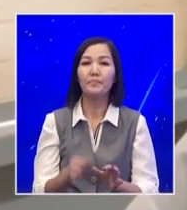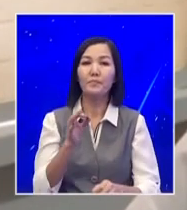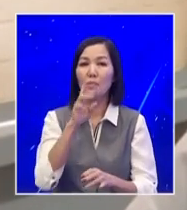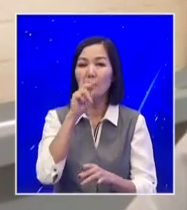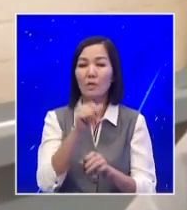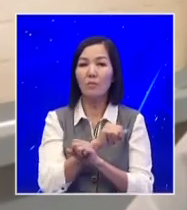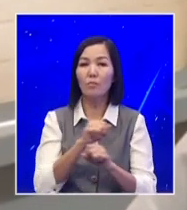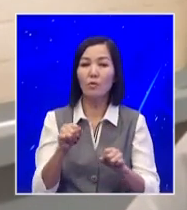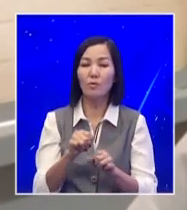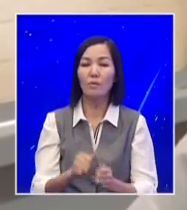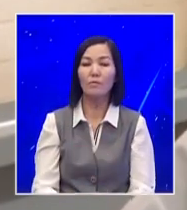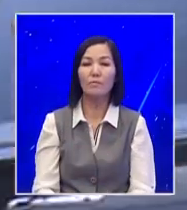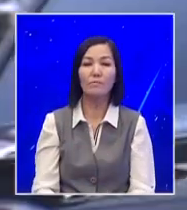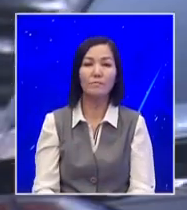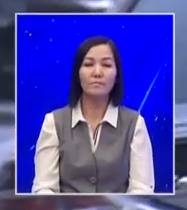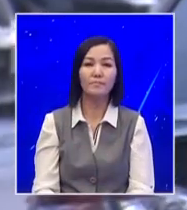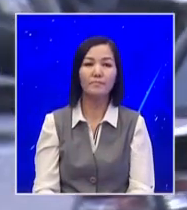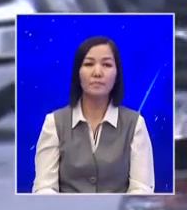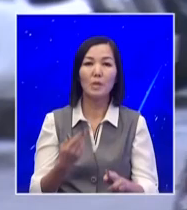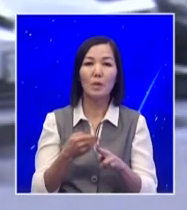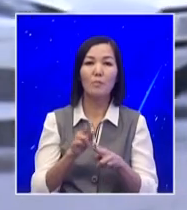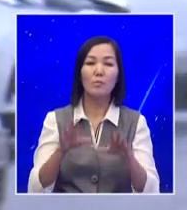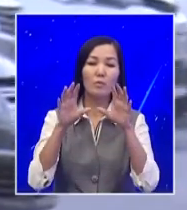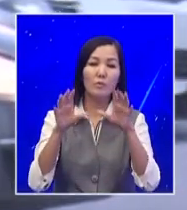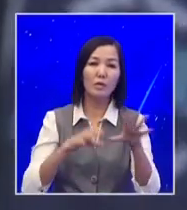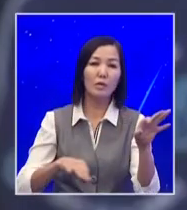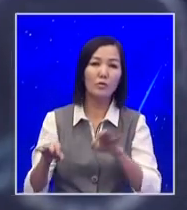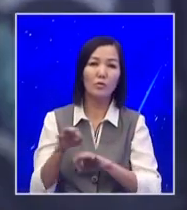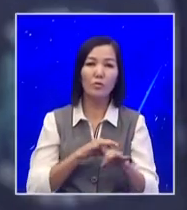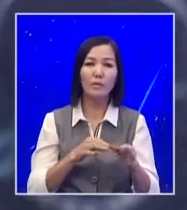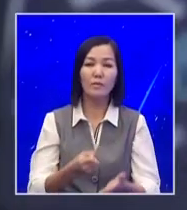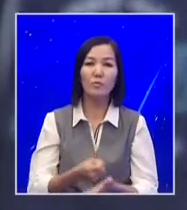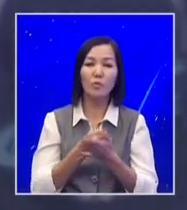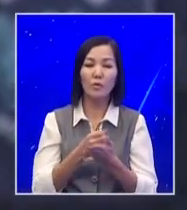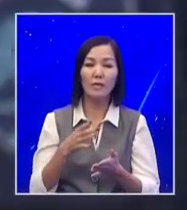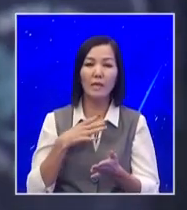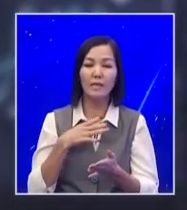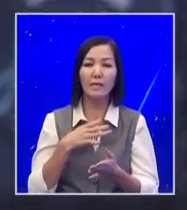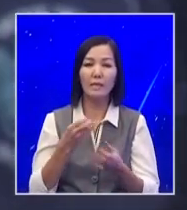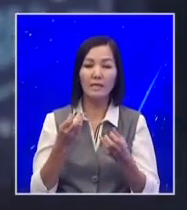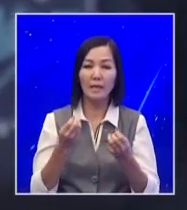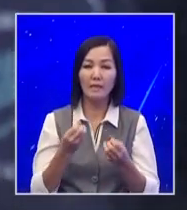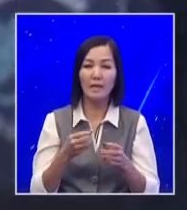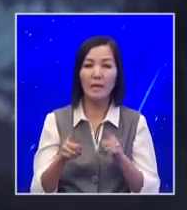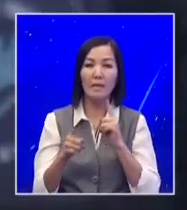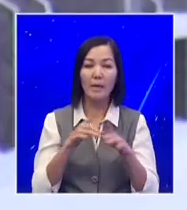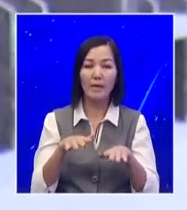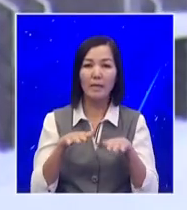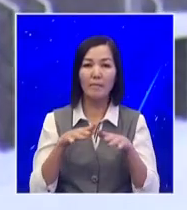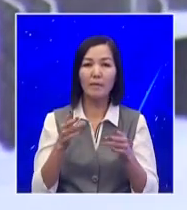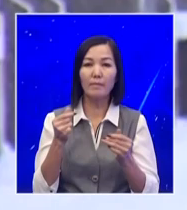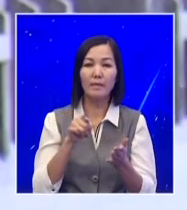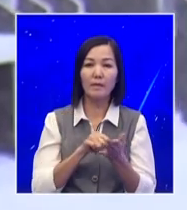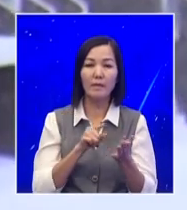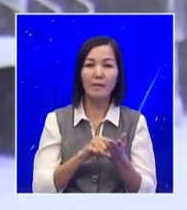қателіктерін болдырмаудың бірден бір алғышарты болып табылады. Бұл заң жобасын депутаттар бірінші оқылымда мақұлдады. Сонымен қатар парламент зейнетақы жинағының бір